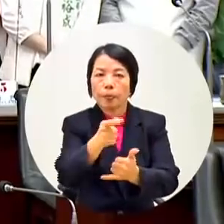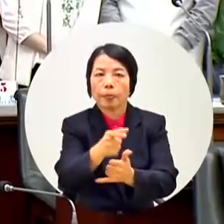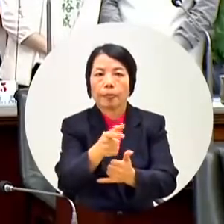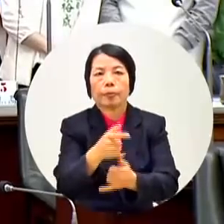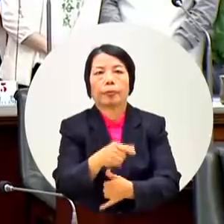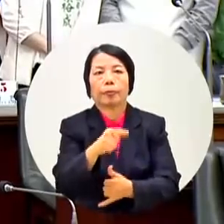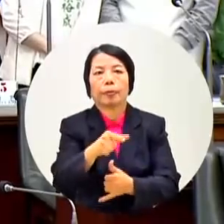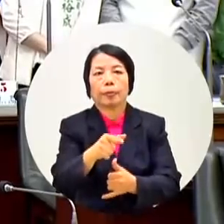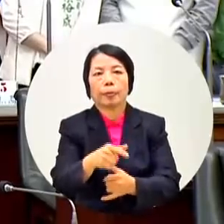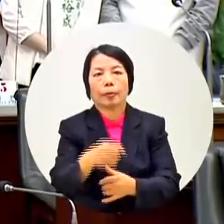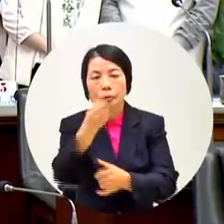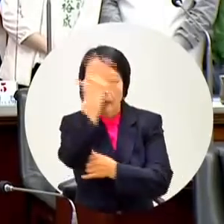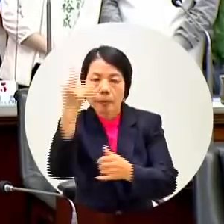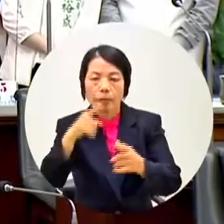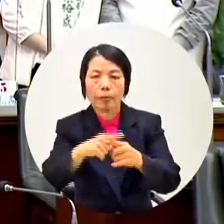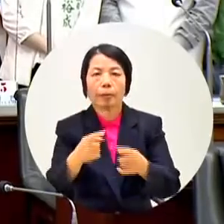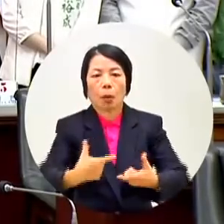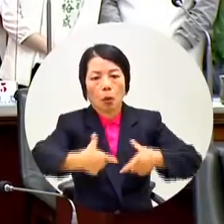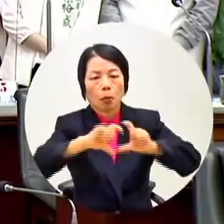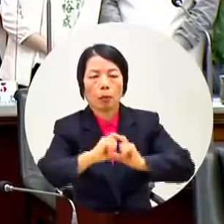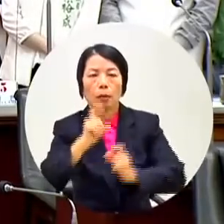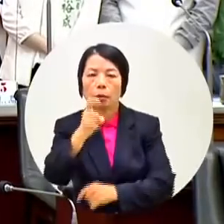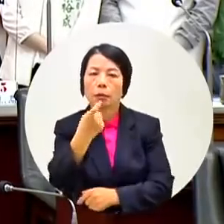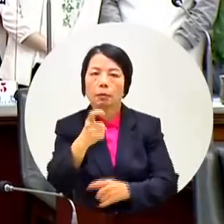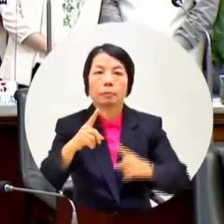会到未？来，小大伯，